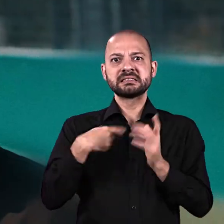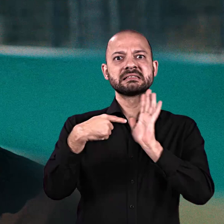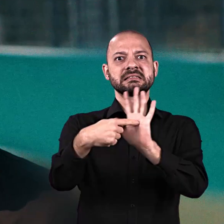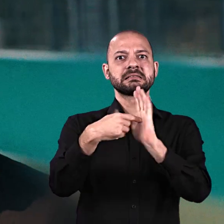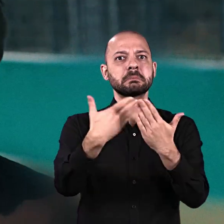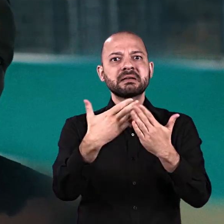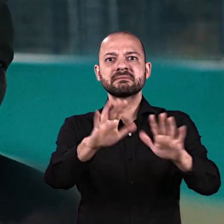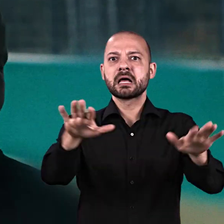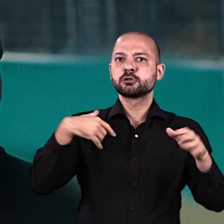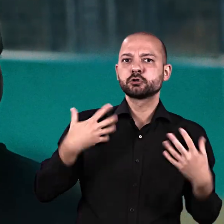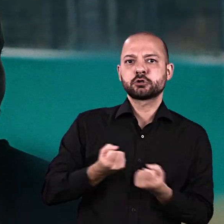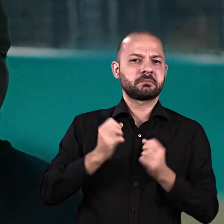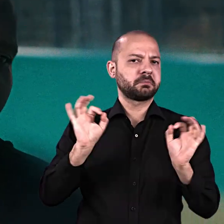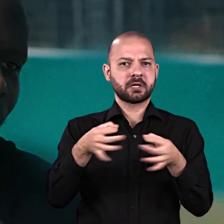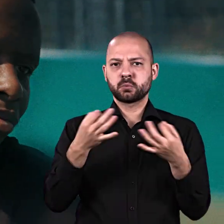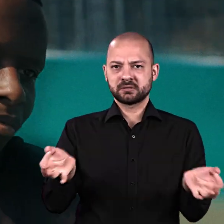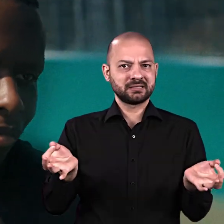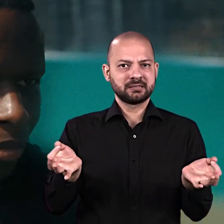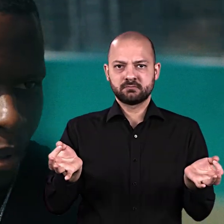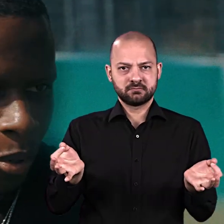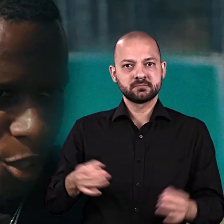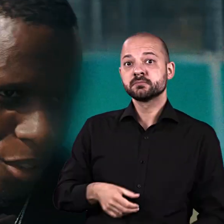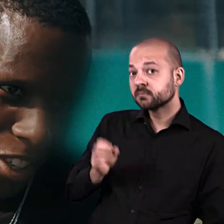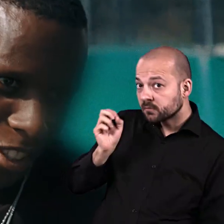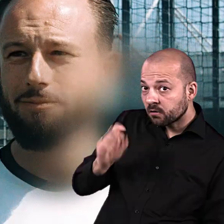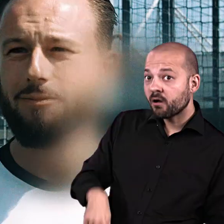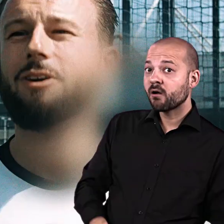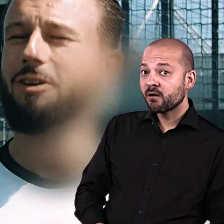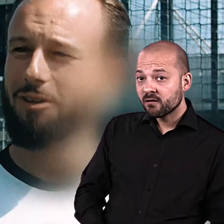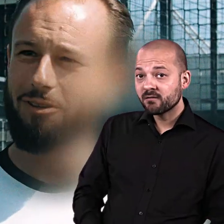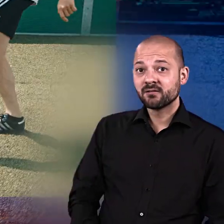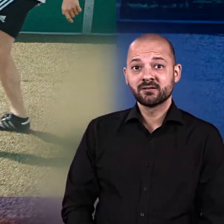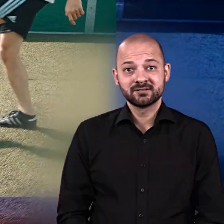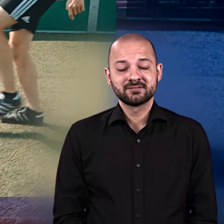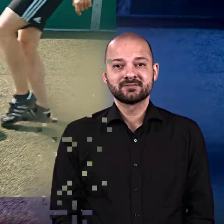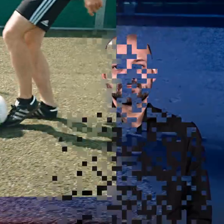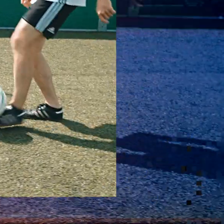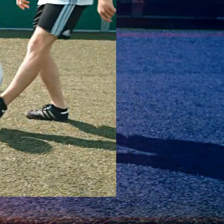zutrauen und ich mich zu keinem anderen Menschen beweisen. Okay.